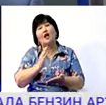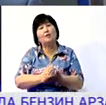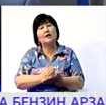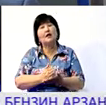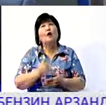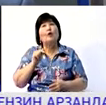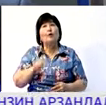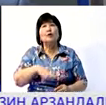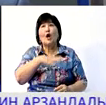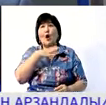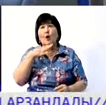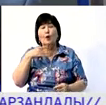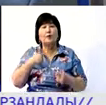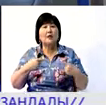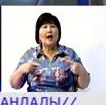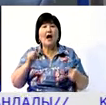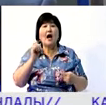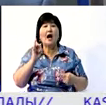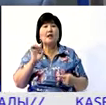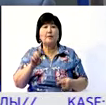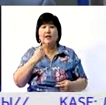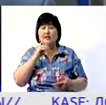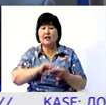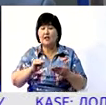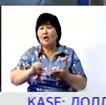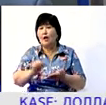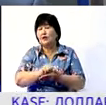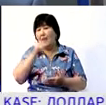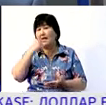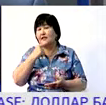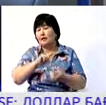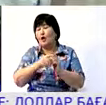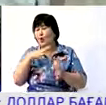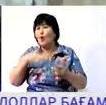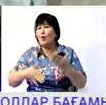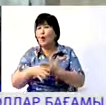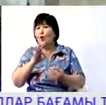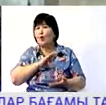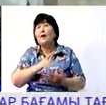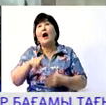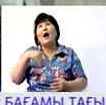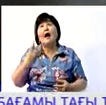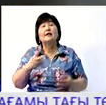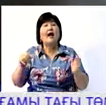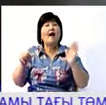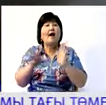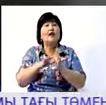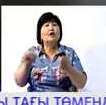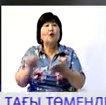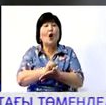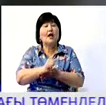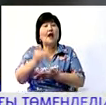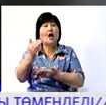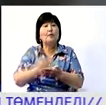Осы сияқты көптеген араб тілі жазылған құжаттар қазақ тіліне аударылып жатыр. Сол бізге көп көмек болып жатыр. Айта кетейік, электронды архив